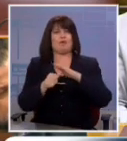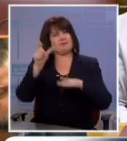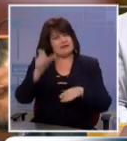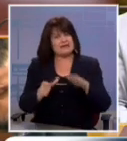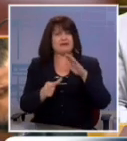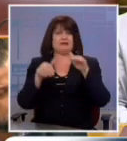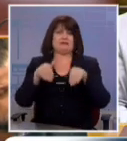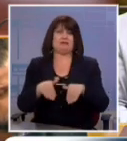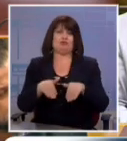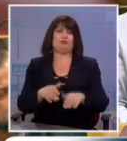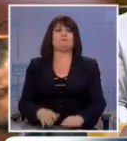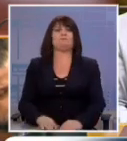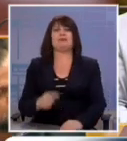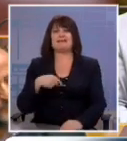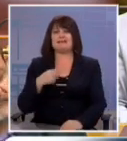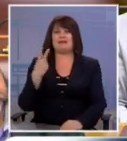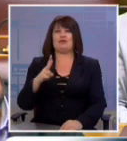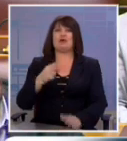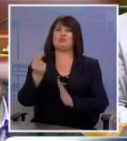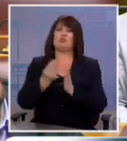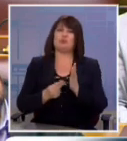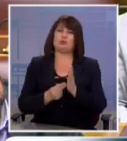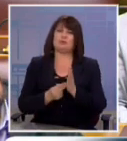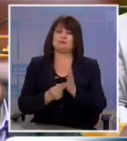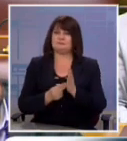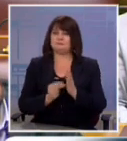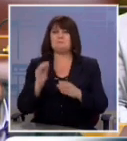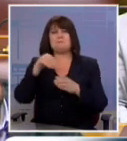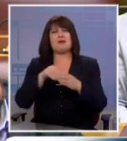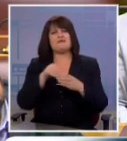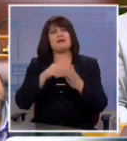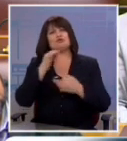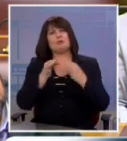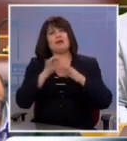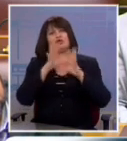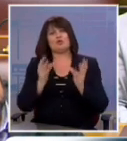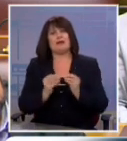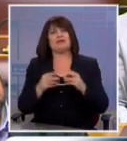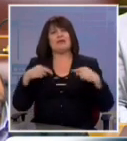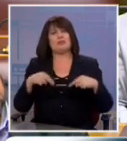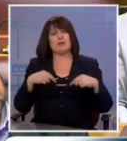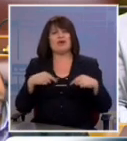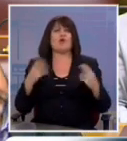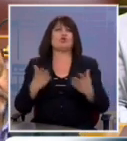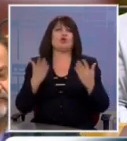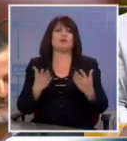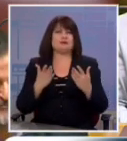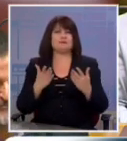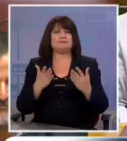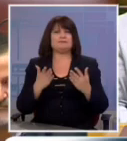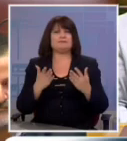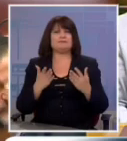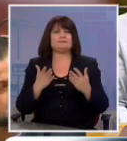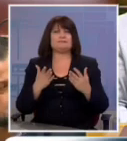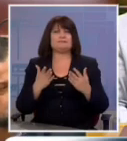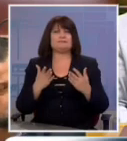εσάς. Οι συμπεριφορές σας πάρα πολλές φορές, με τις παρεμβάσεις σας, τις ομιλίες βουλευτών, υπουργών, οποιονδήποτε, είναι